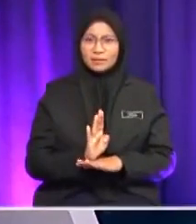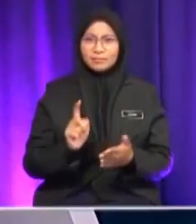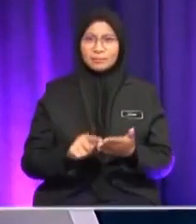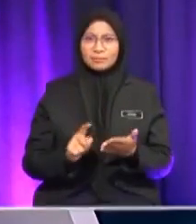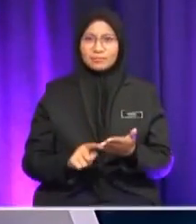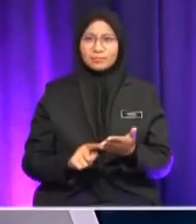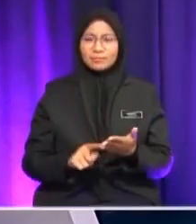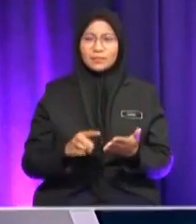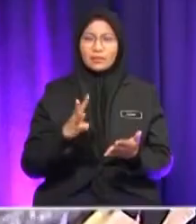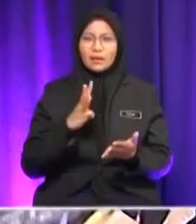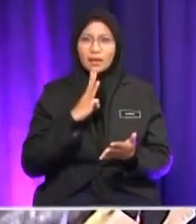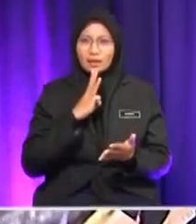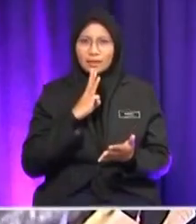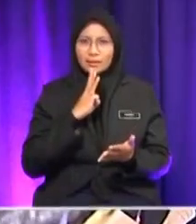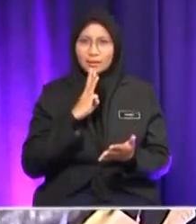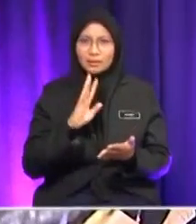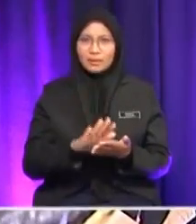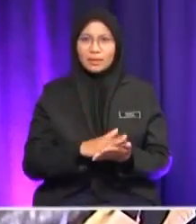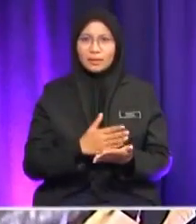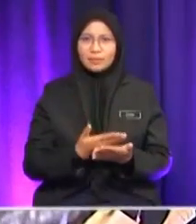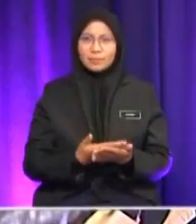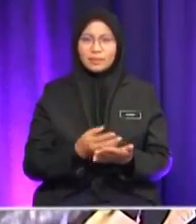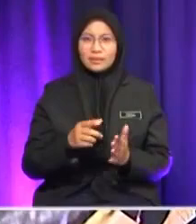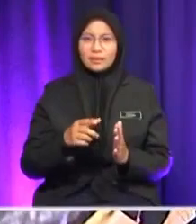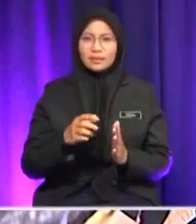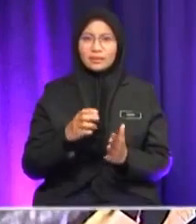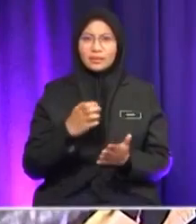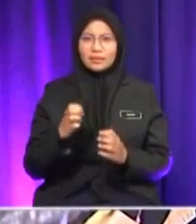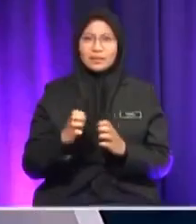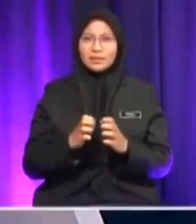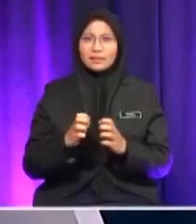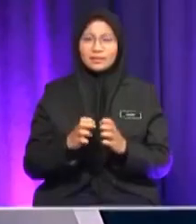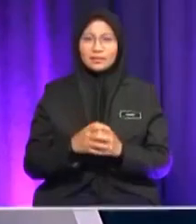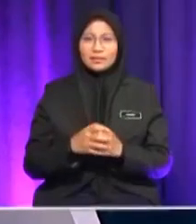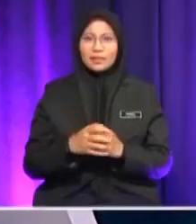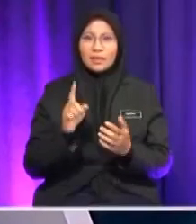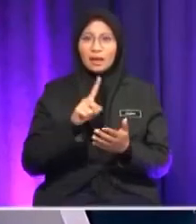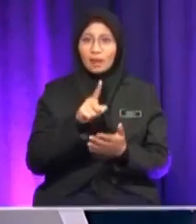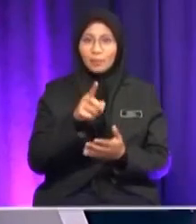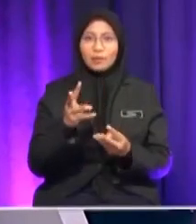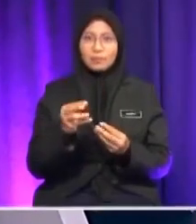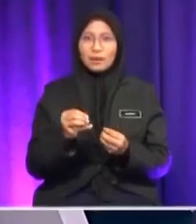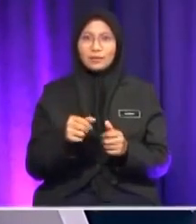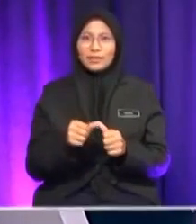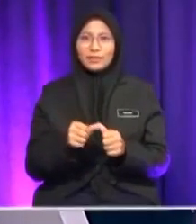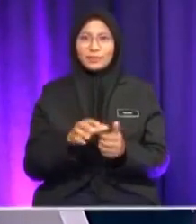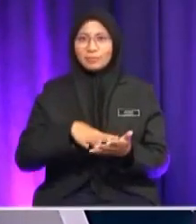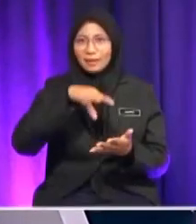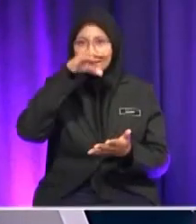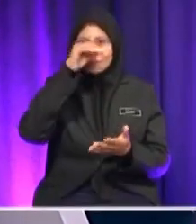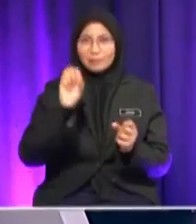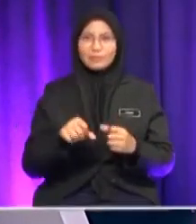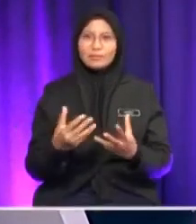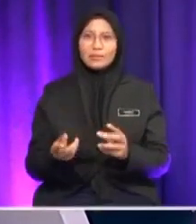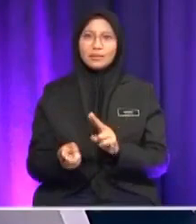Ah. Macam kurang baiklah pengurusan kewangan saya pada bulan ni. Apa kata? Ikut dengan cikgu untuk kita belajar tentang pengurusan